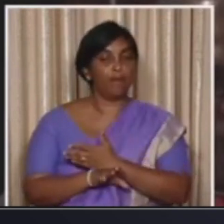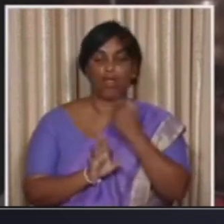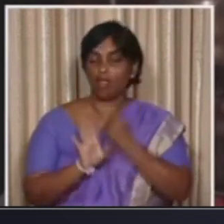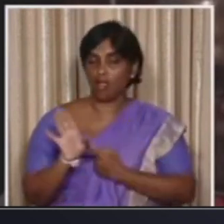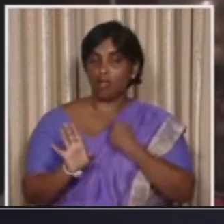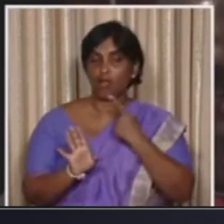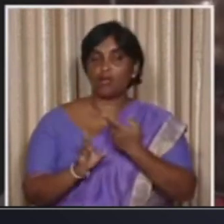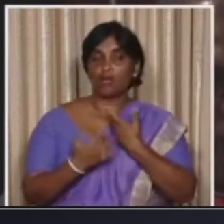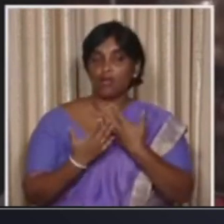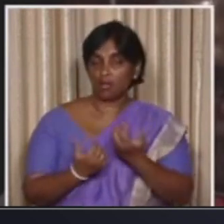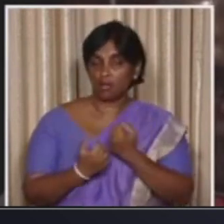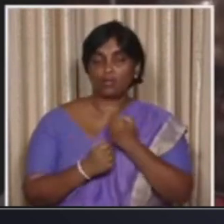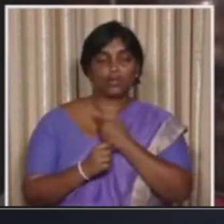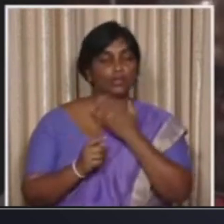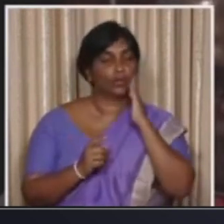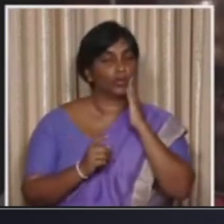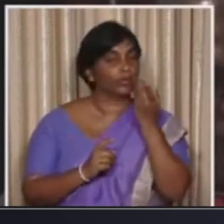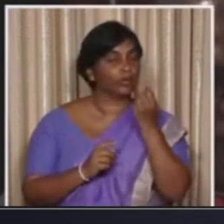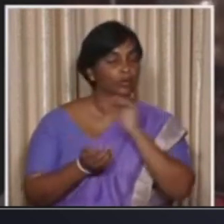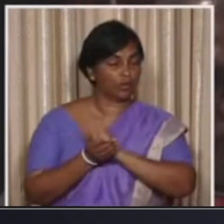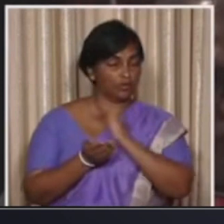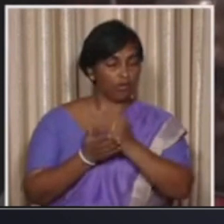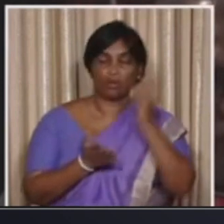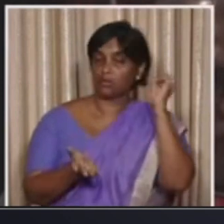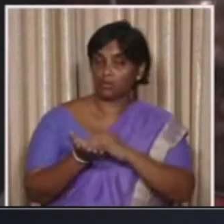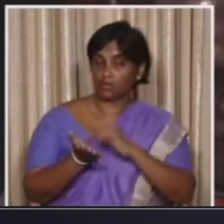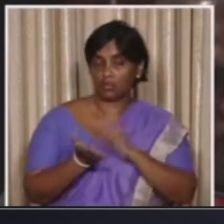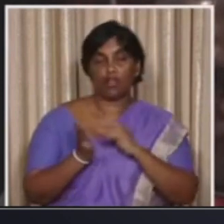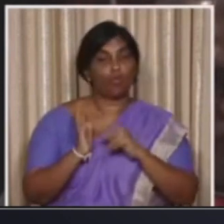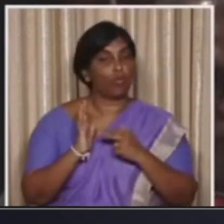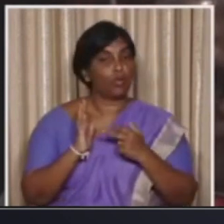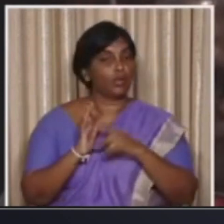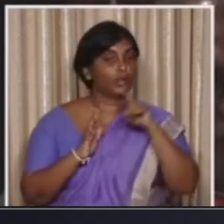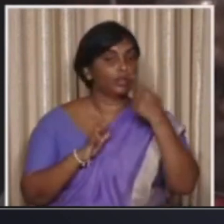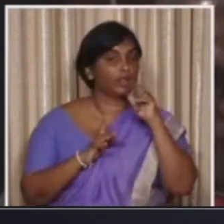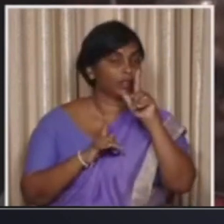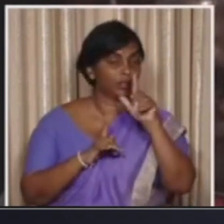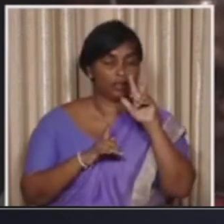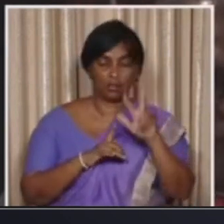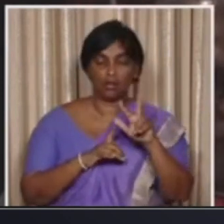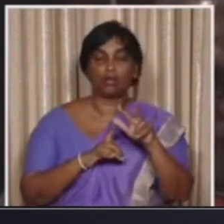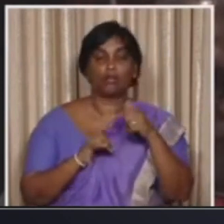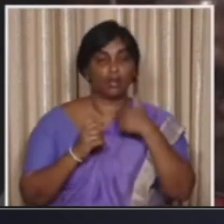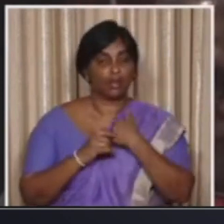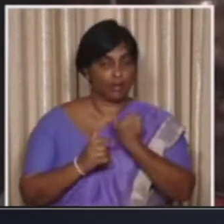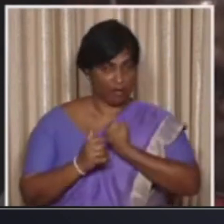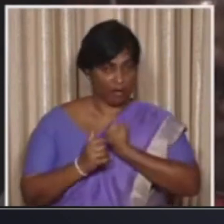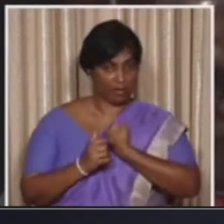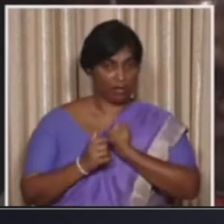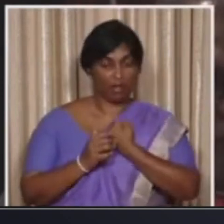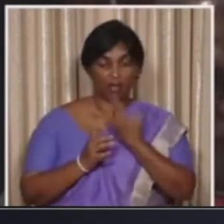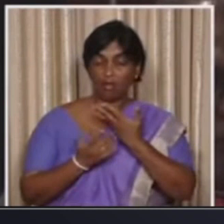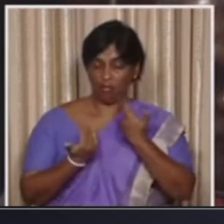wasare, api dah labi lah tiada nama, videsa aramuda labena, via prutu ekatih hatte, namiak, මවරදින නිවැරදි කරන්න කියලා